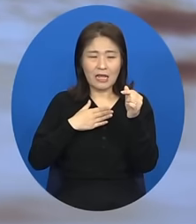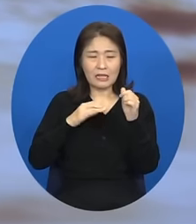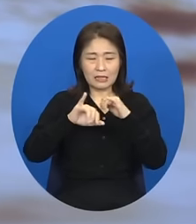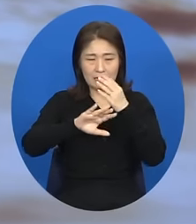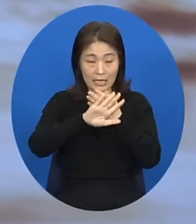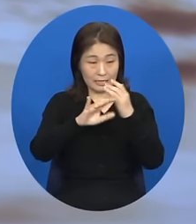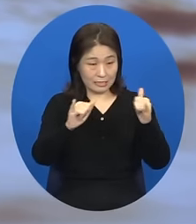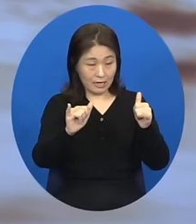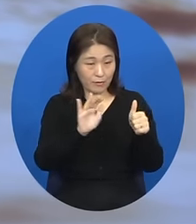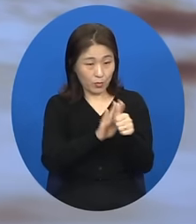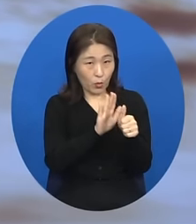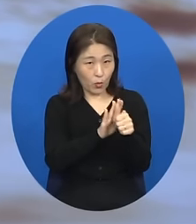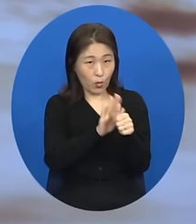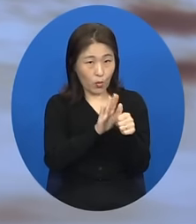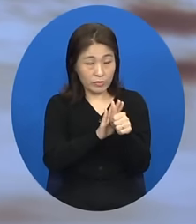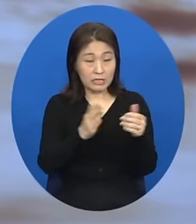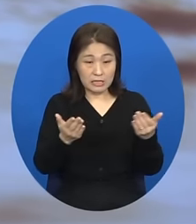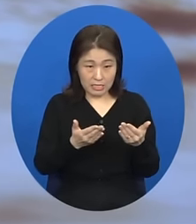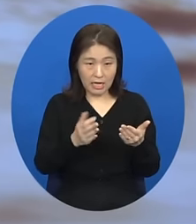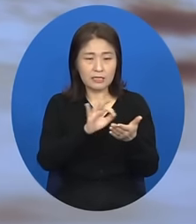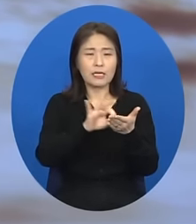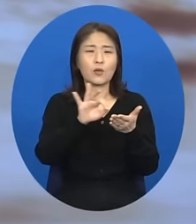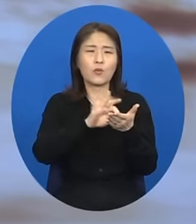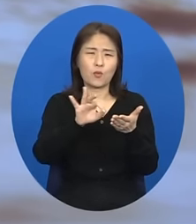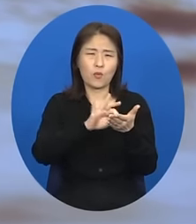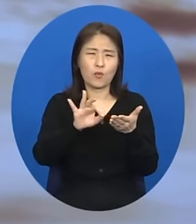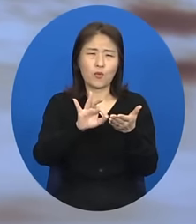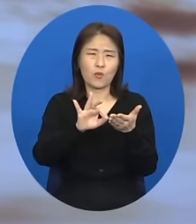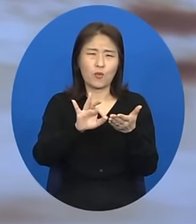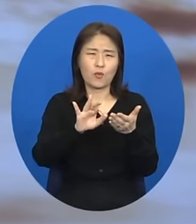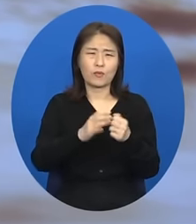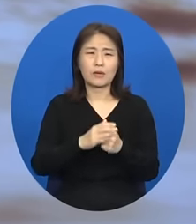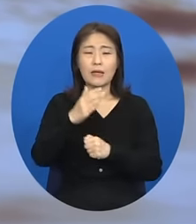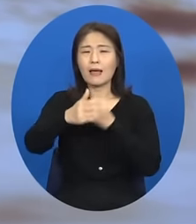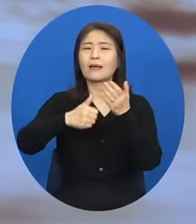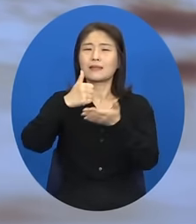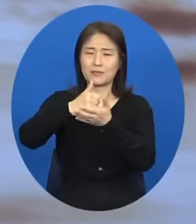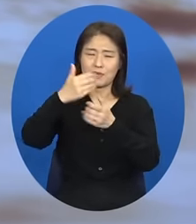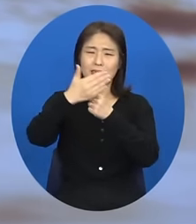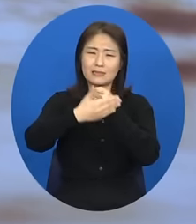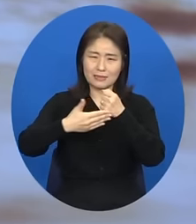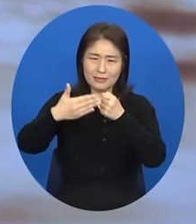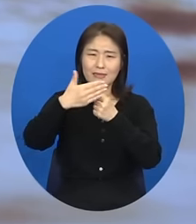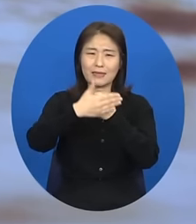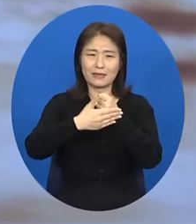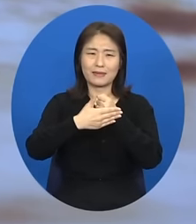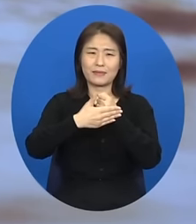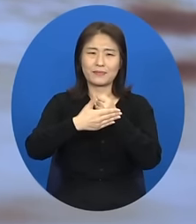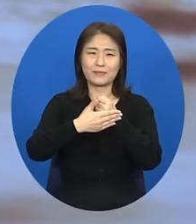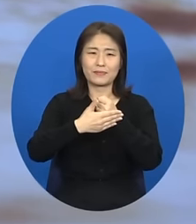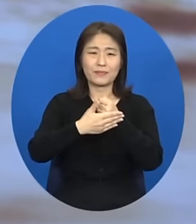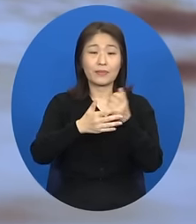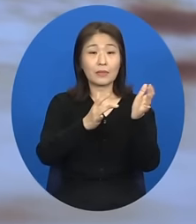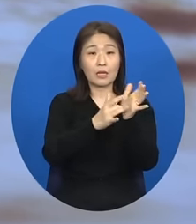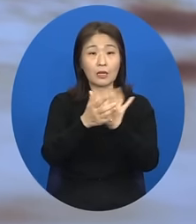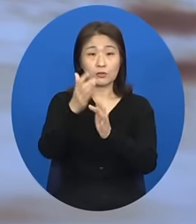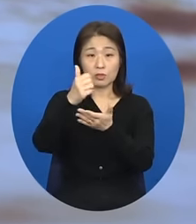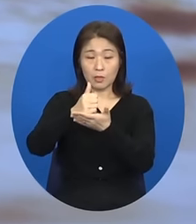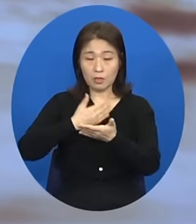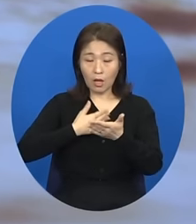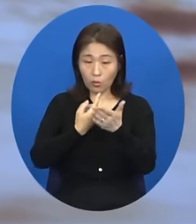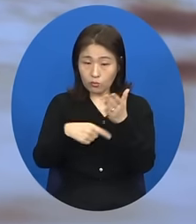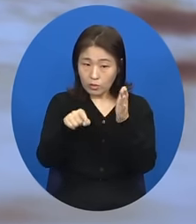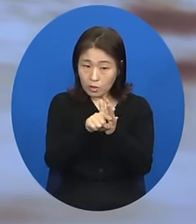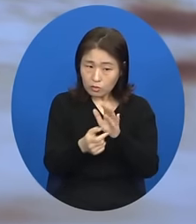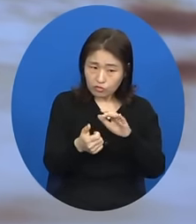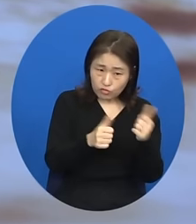도와주고 살리는 일에 하나님이 쓰시게 된 거예요. 하나님의 은혜이지요. 예수님이 나를 위해 십자가에 죽으셨다는 말이 전혀